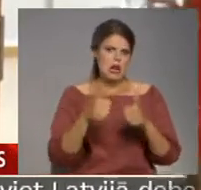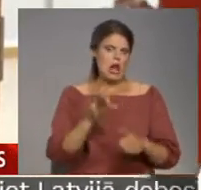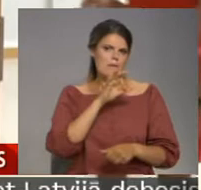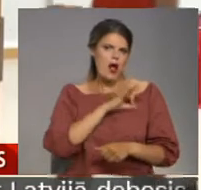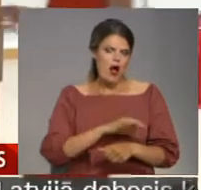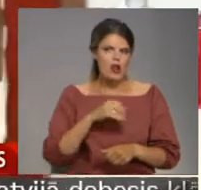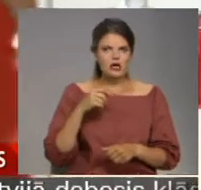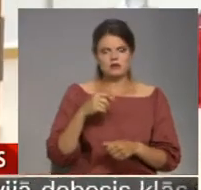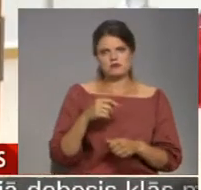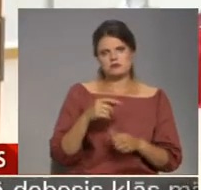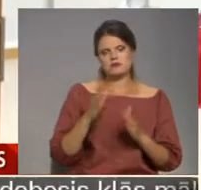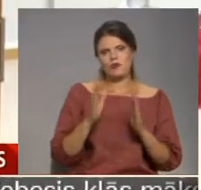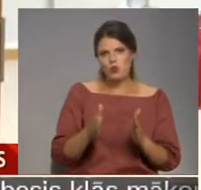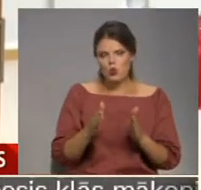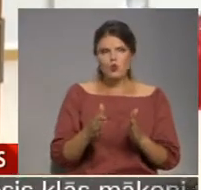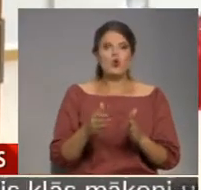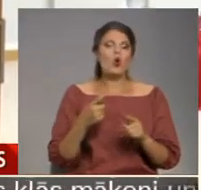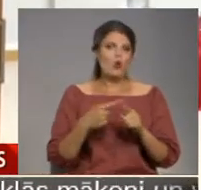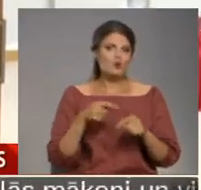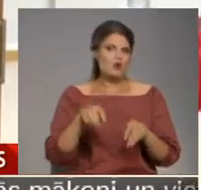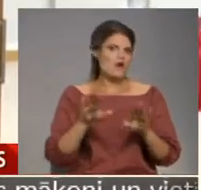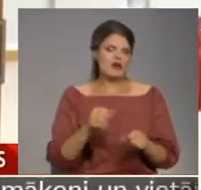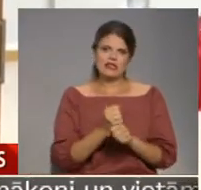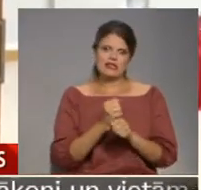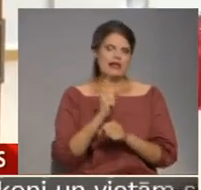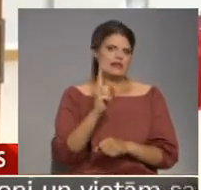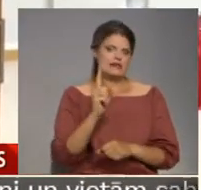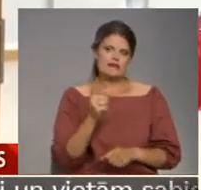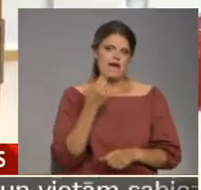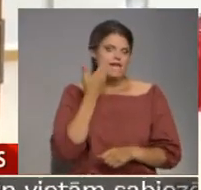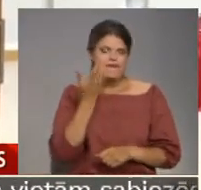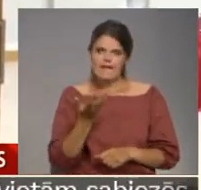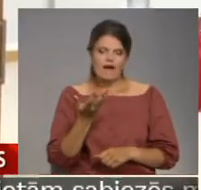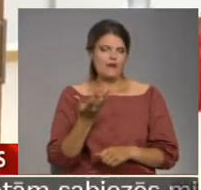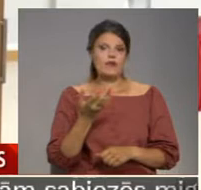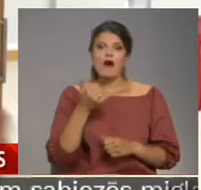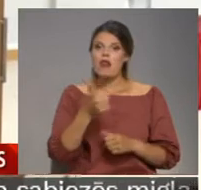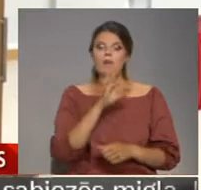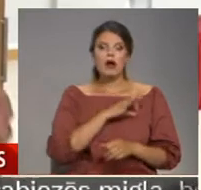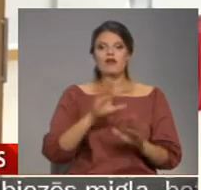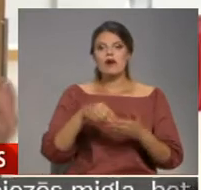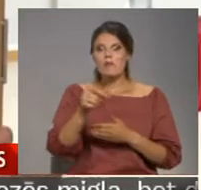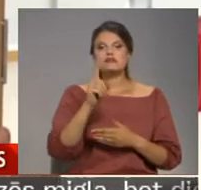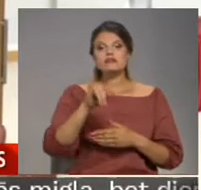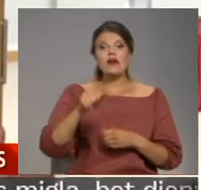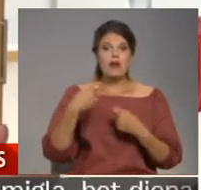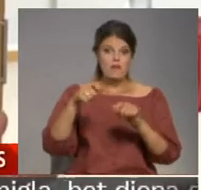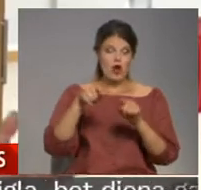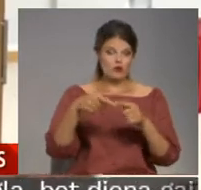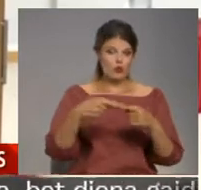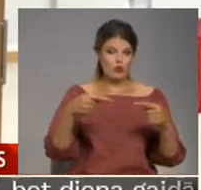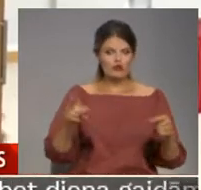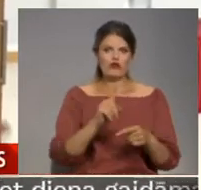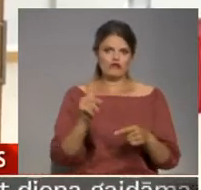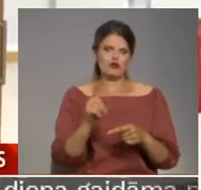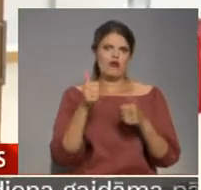algas, ekonomiski pamatoti, un to var izdarīt tikai tajā gadījumā, nu, ja tas produkts vai prece, ko mēs pārdodam, lai